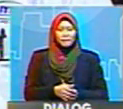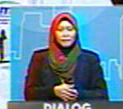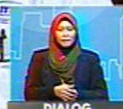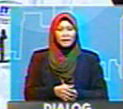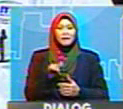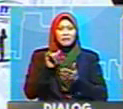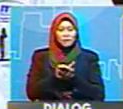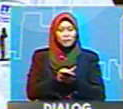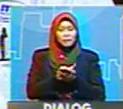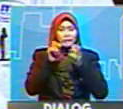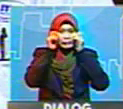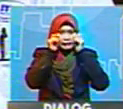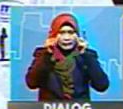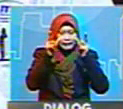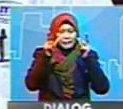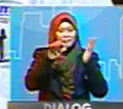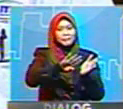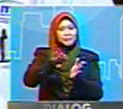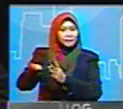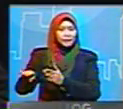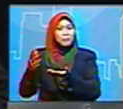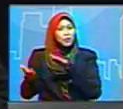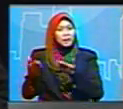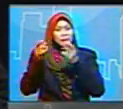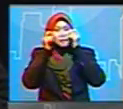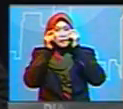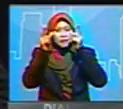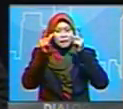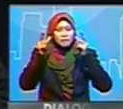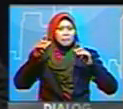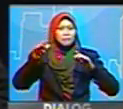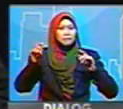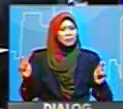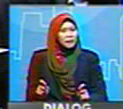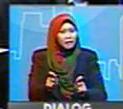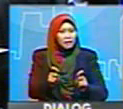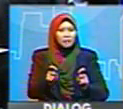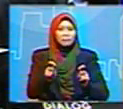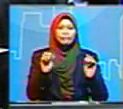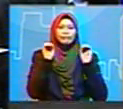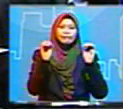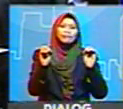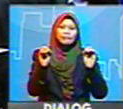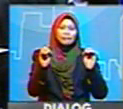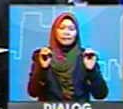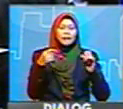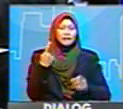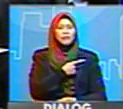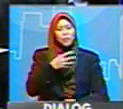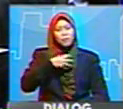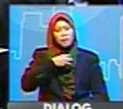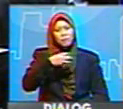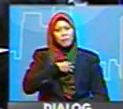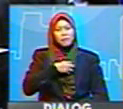segi kesedaran yang sedar pun dari segi tindakan juga AG agak kurang kita cuma komain dan